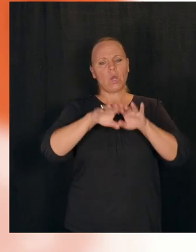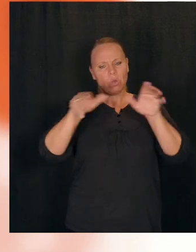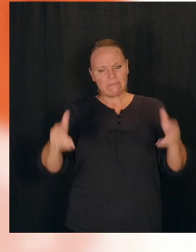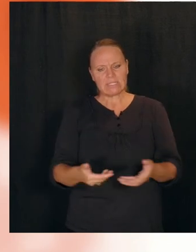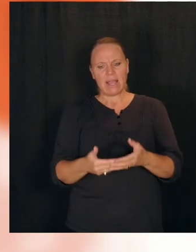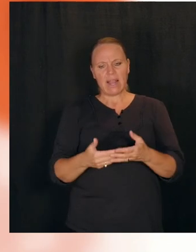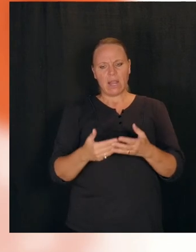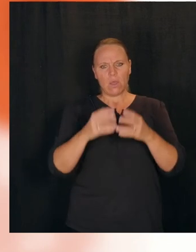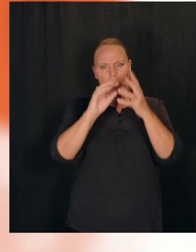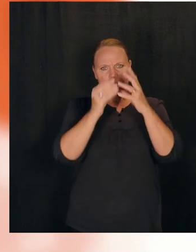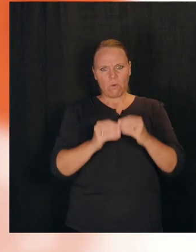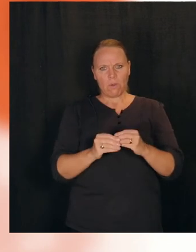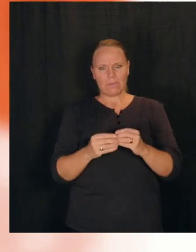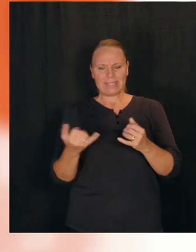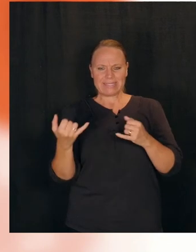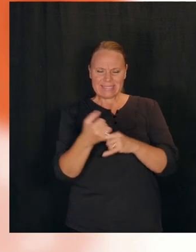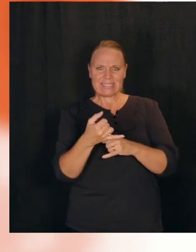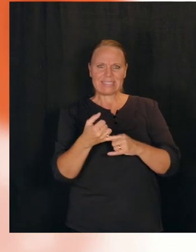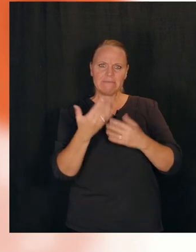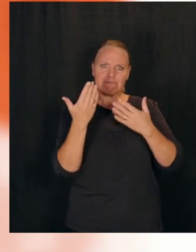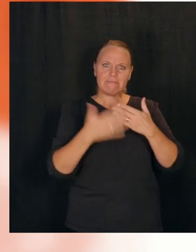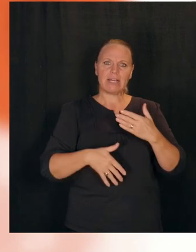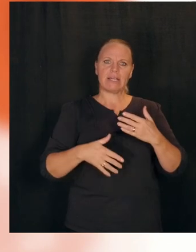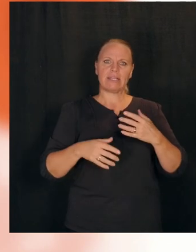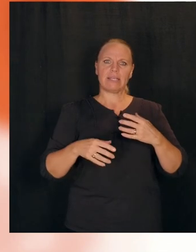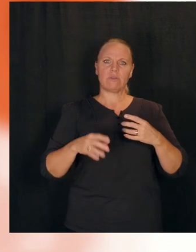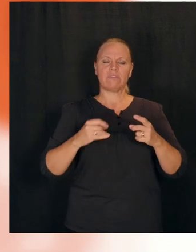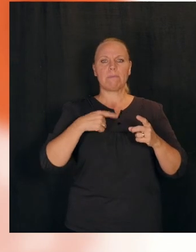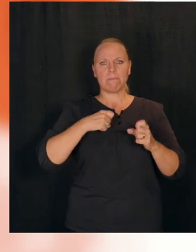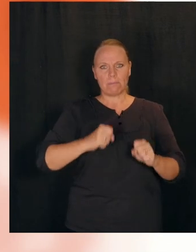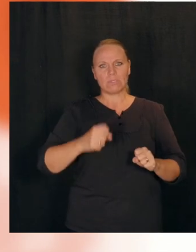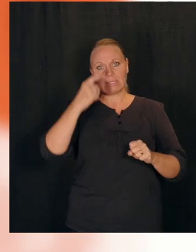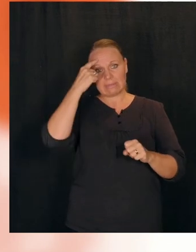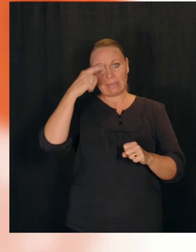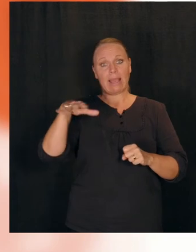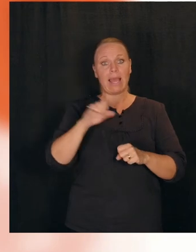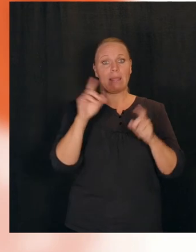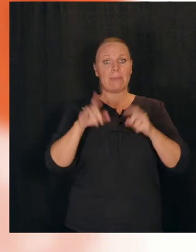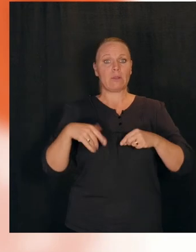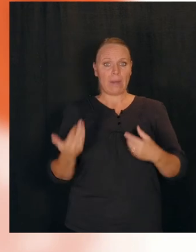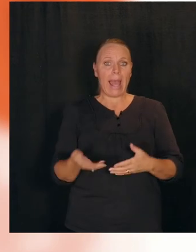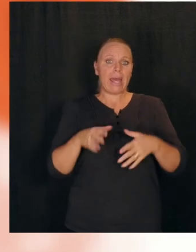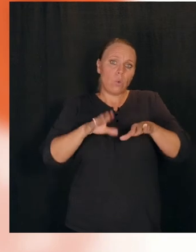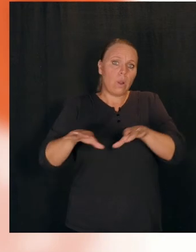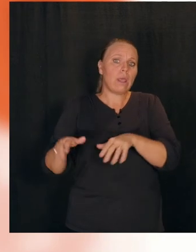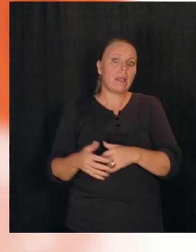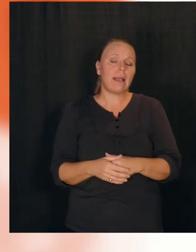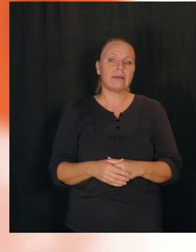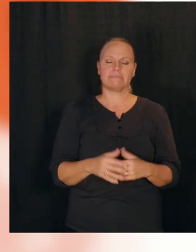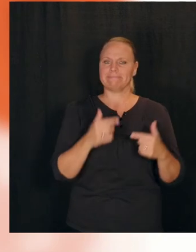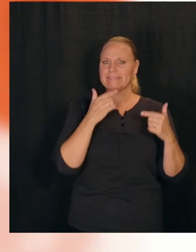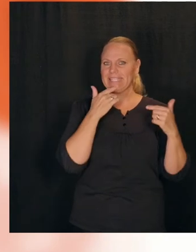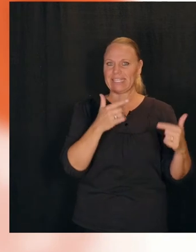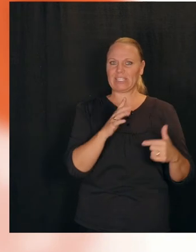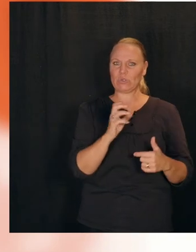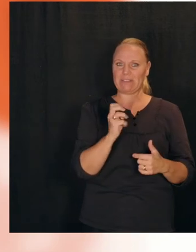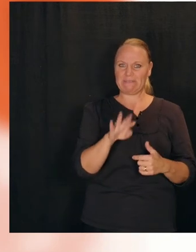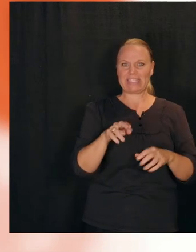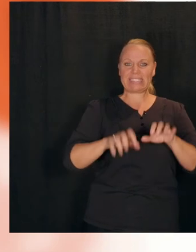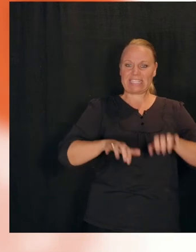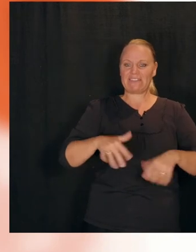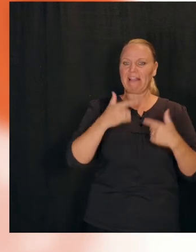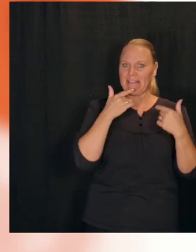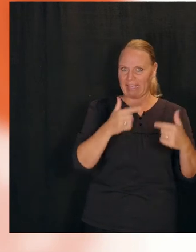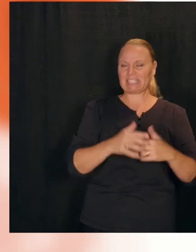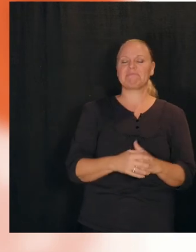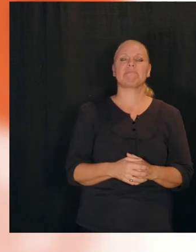sätt att få in mångfald och att ta höjd för att människor är olika. Fint. Josefin tackar för svaret, skriver hon här.